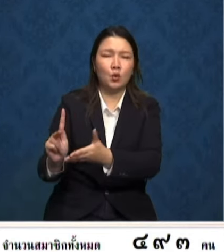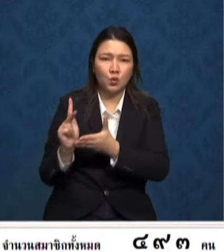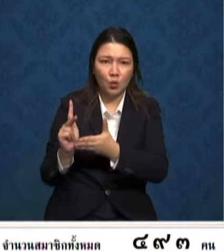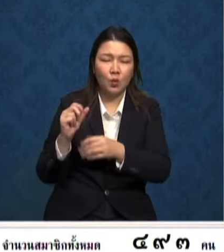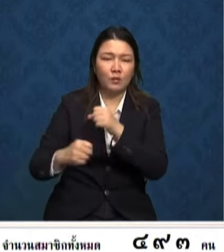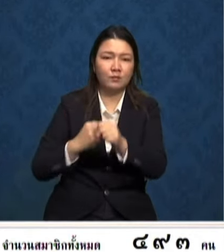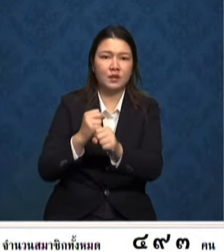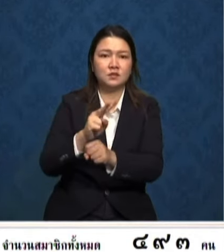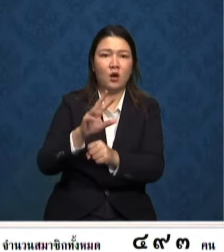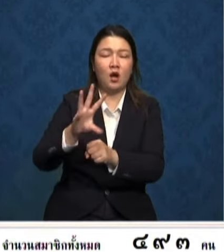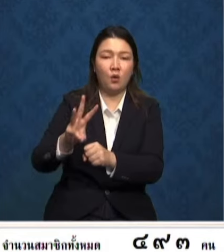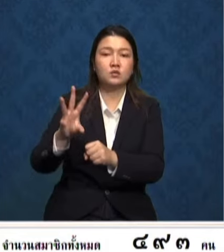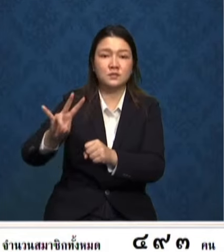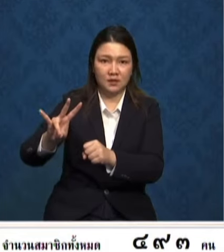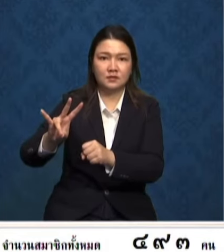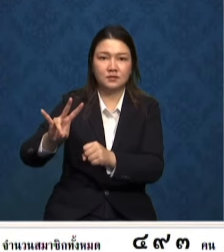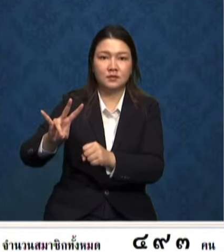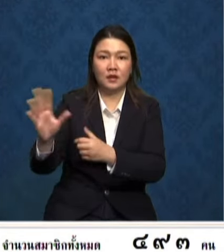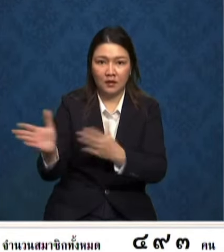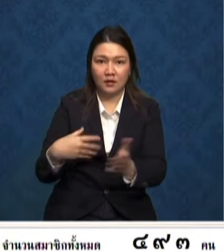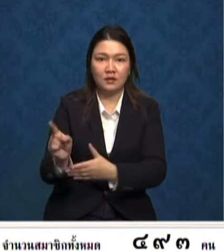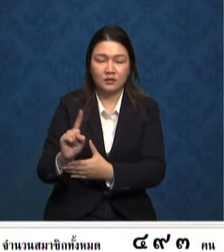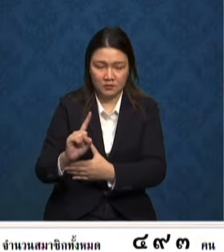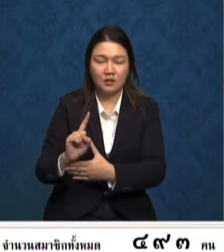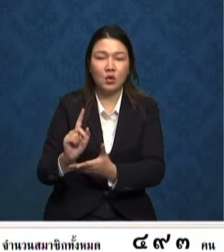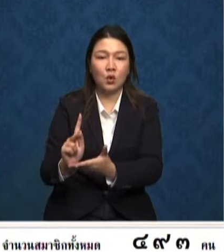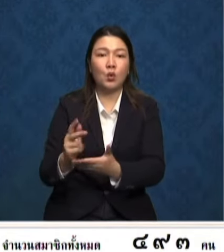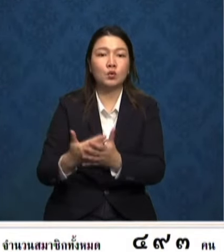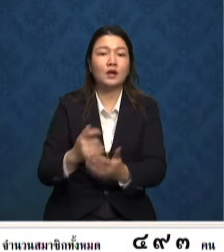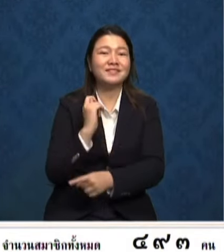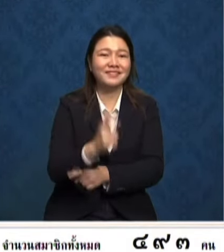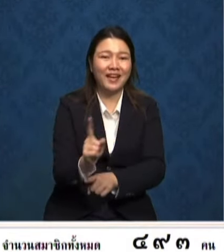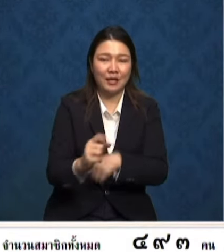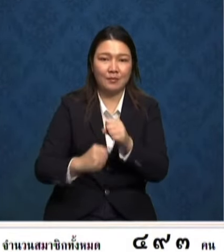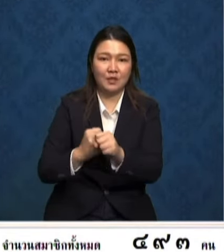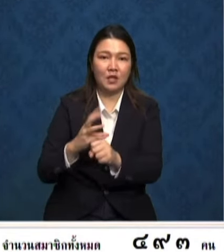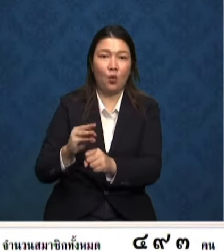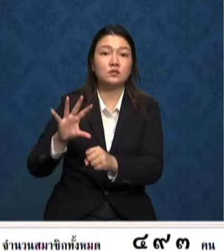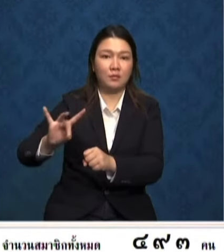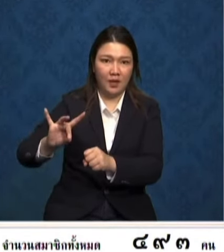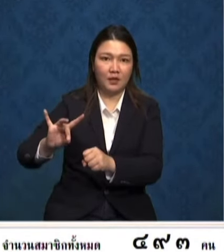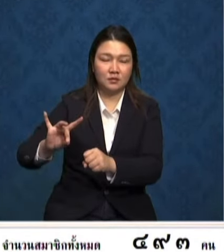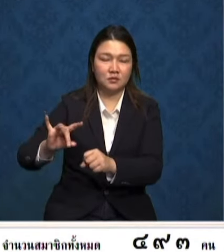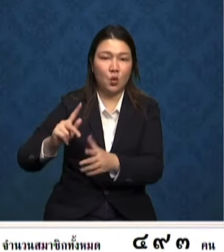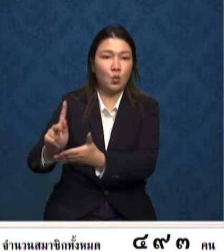ปี2567และงบประมาณรายจ่ายปี2568อีก